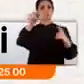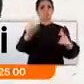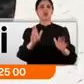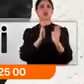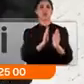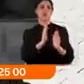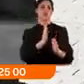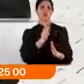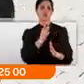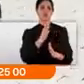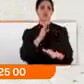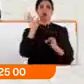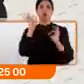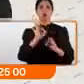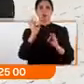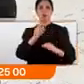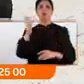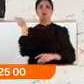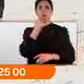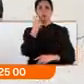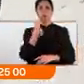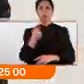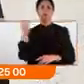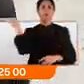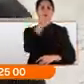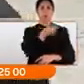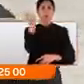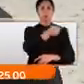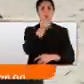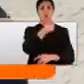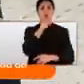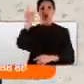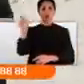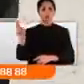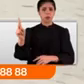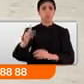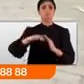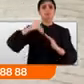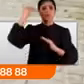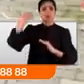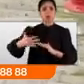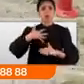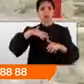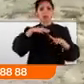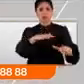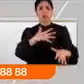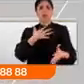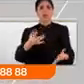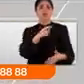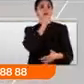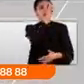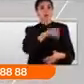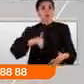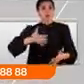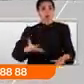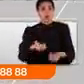devam etti. Defalarca beyzbol sopasıyla başına vurdu ve buraya düştü. Düştükten sonra yine kendini kurtarmak için burada